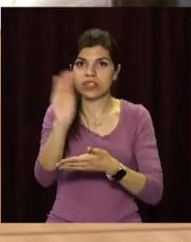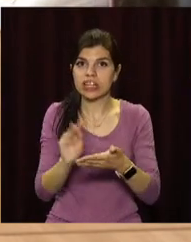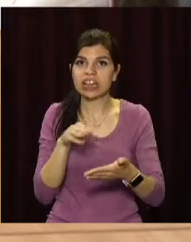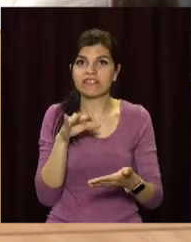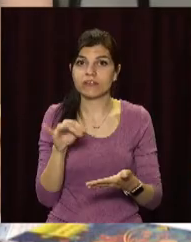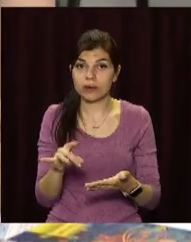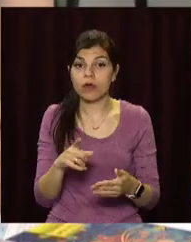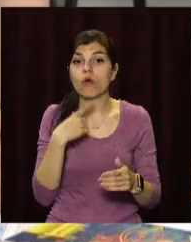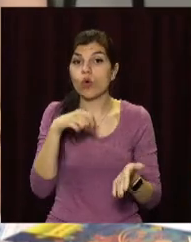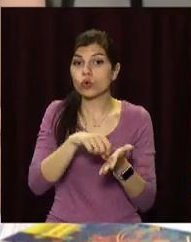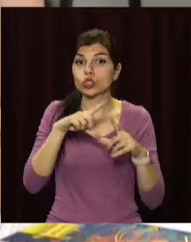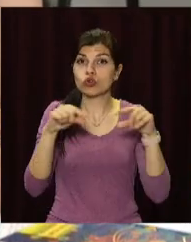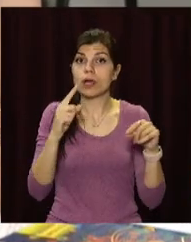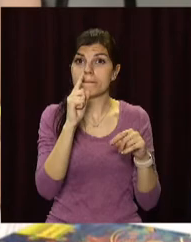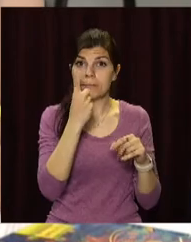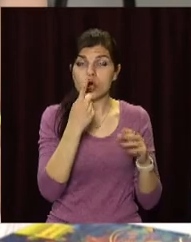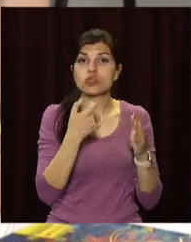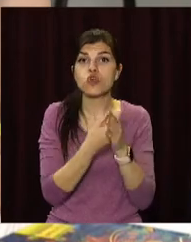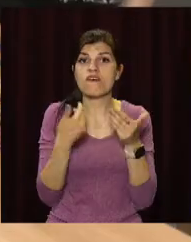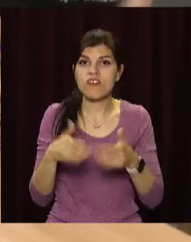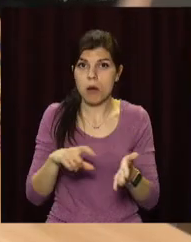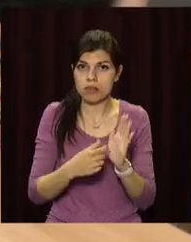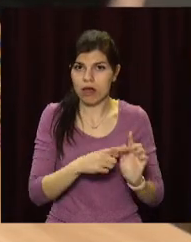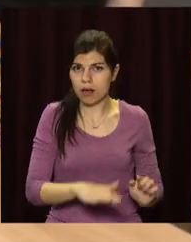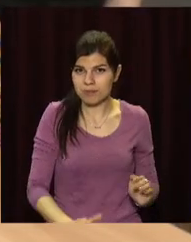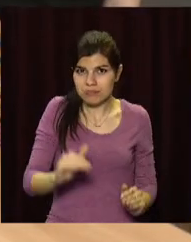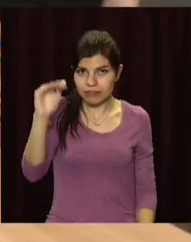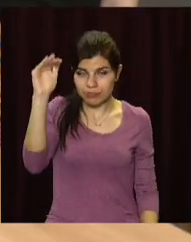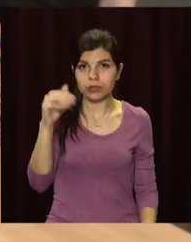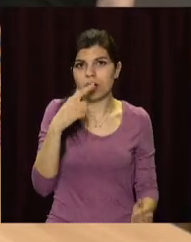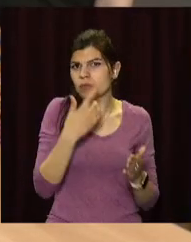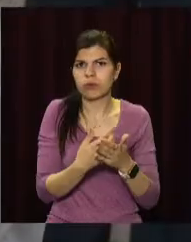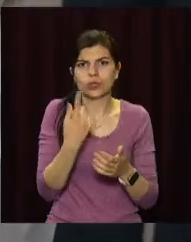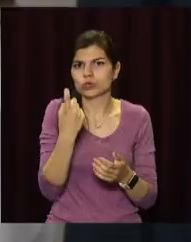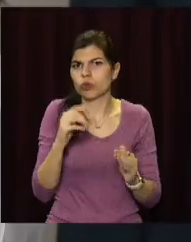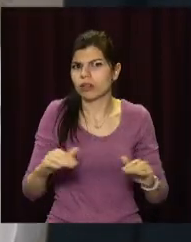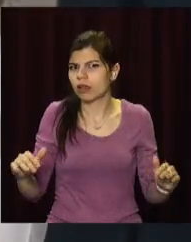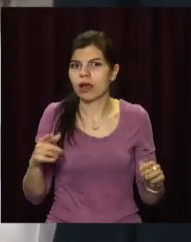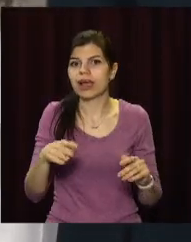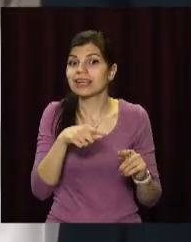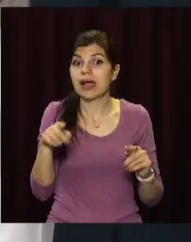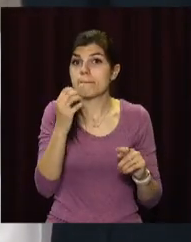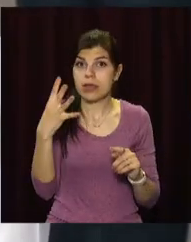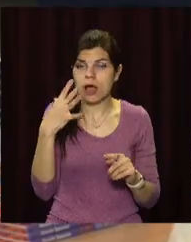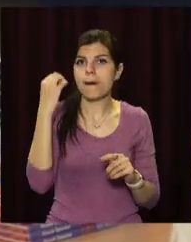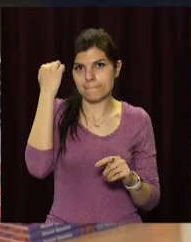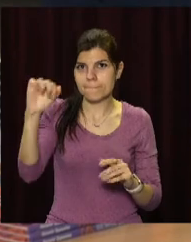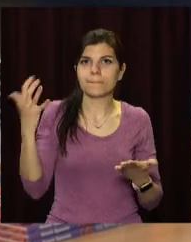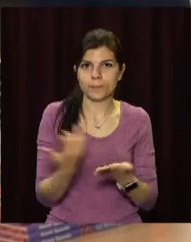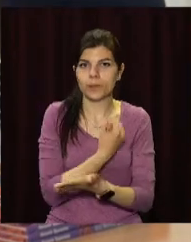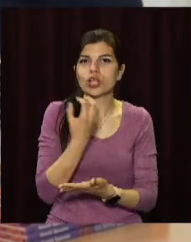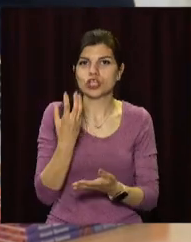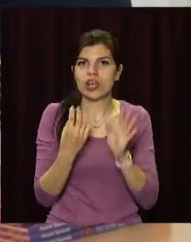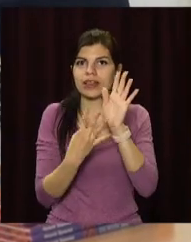Участь у конкурсі взяли школярі з 1 по випускний класи. Загалом понад 100 дітей. З них 15 стали переможцями та